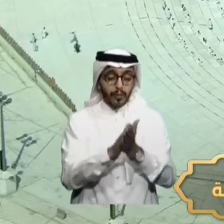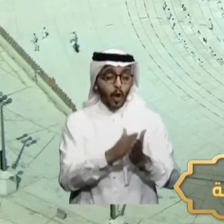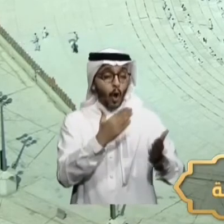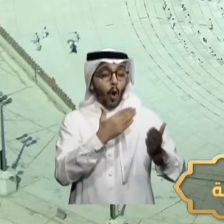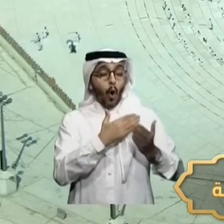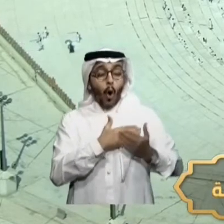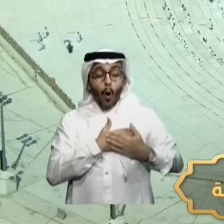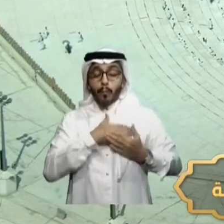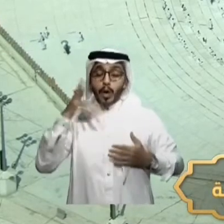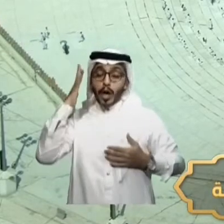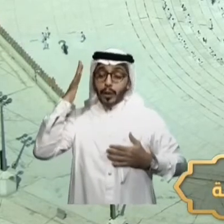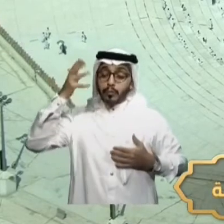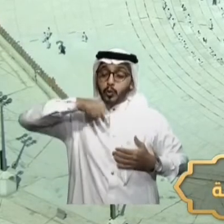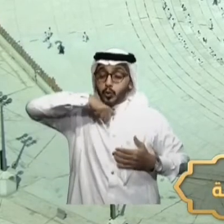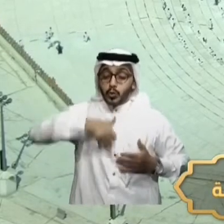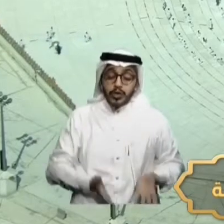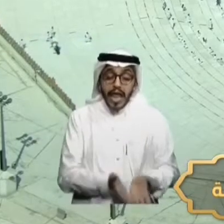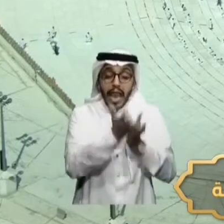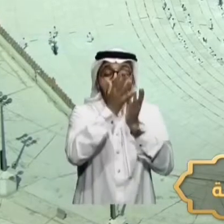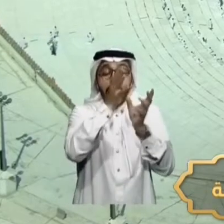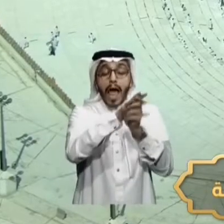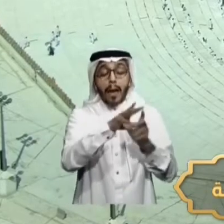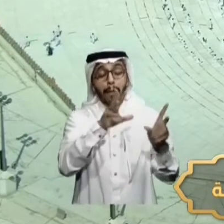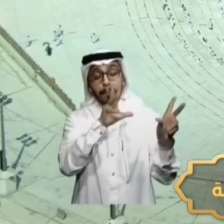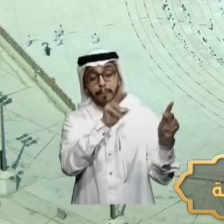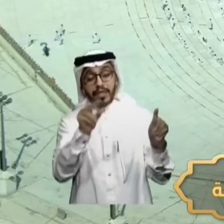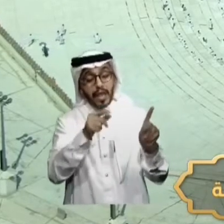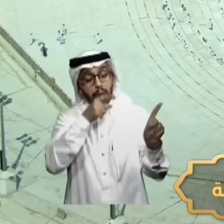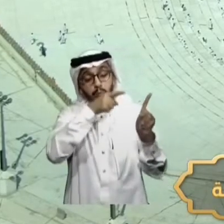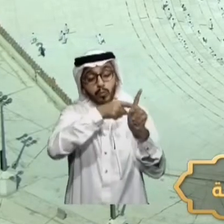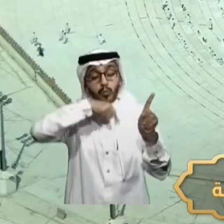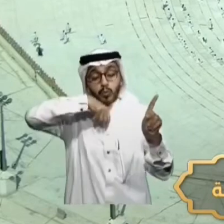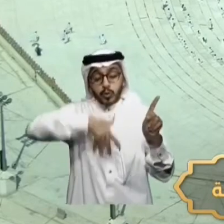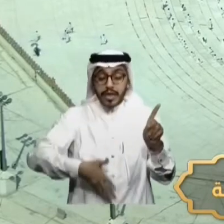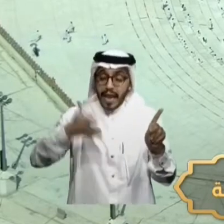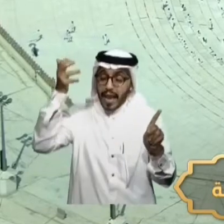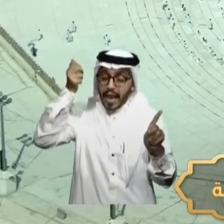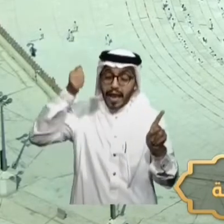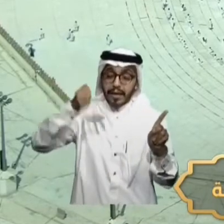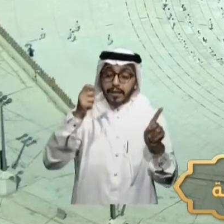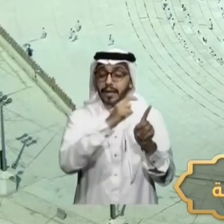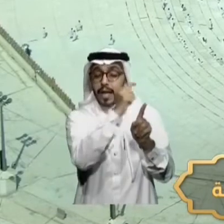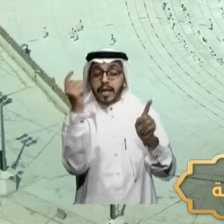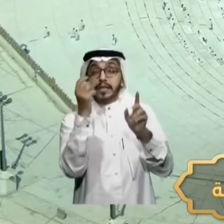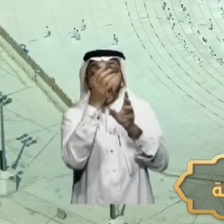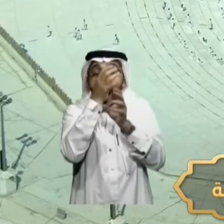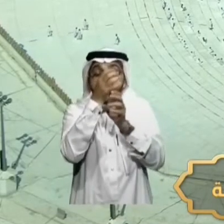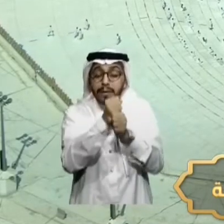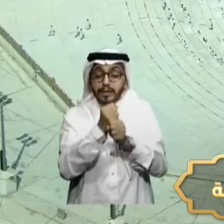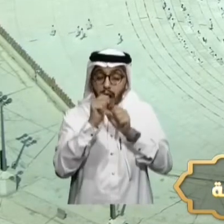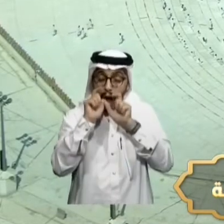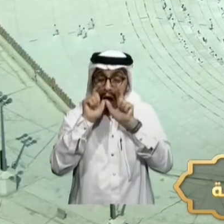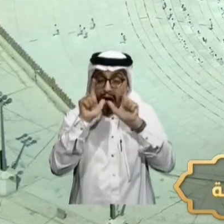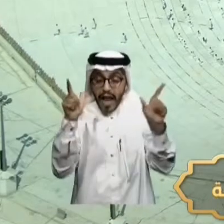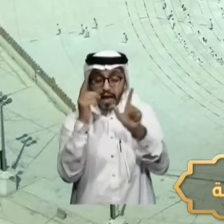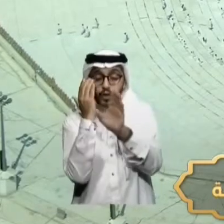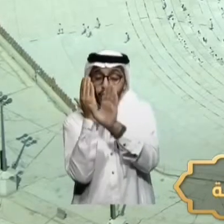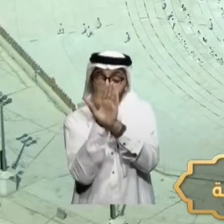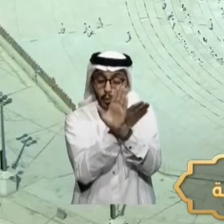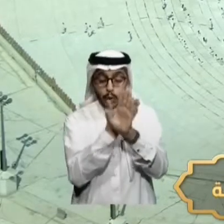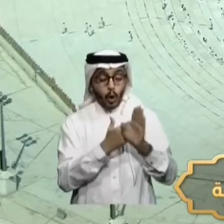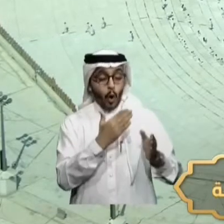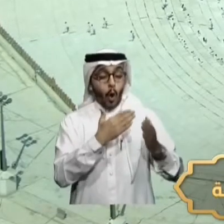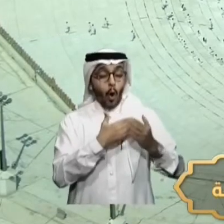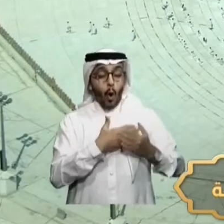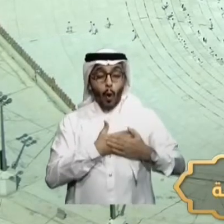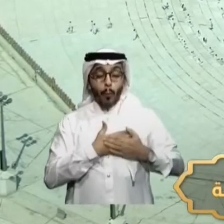حب الرسول، تمسك بشريعة غراء في الإعلان والإسرار